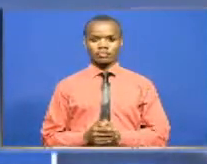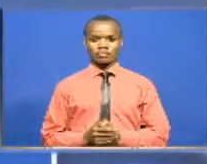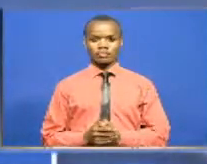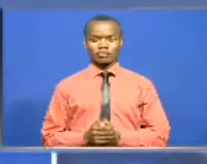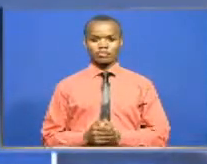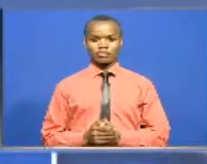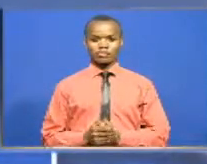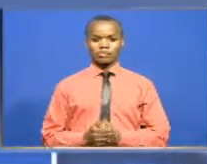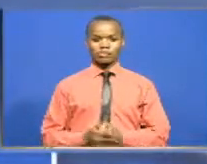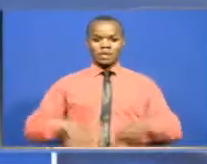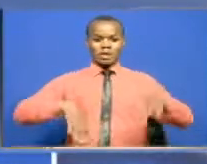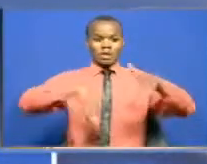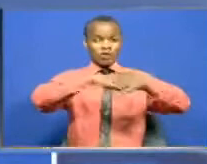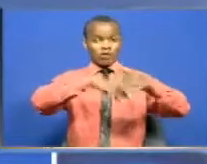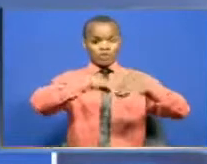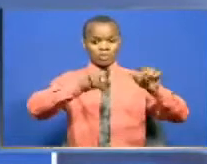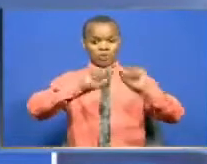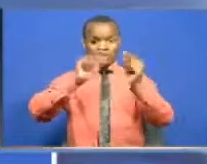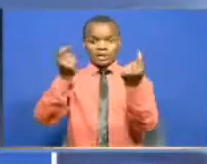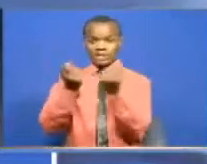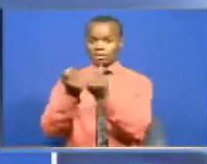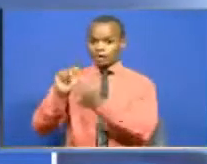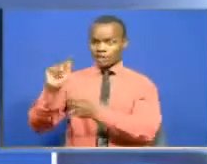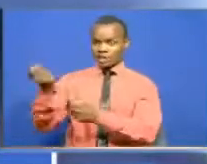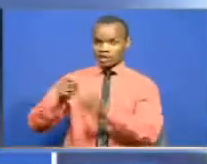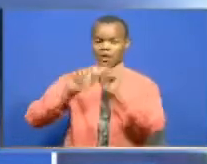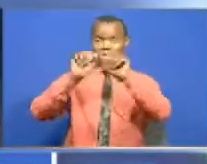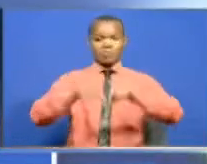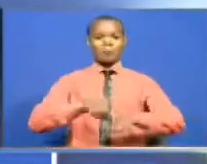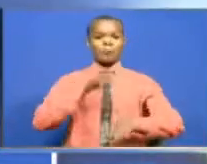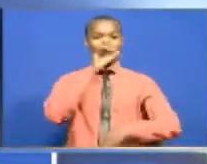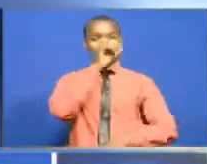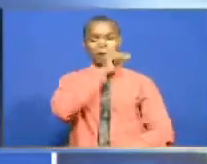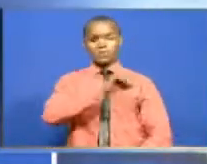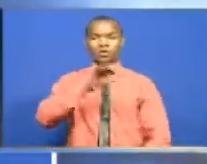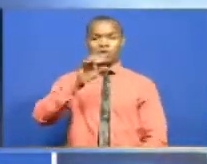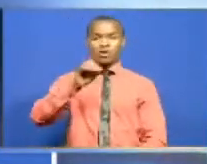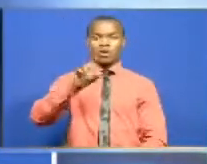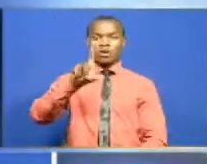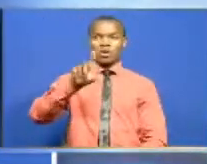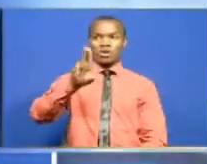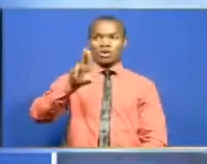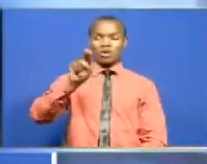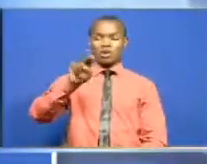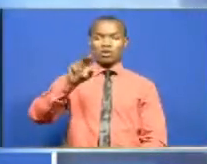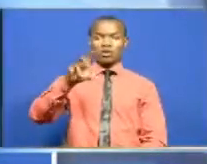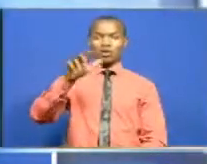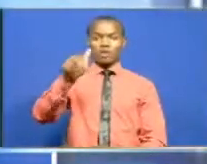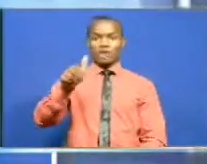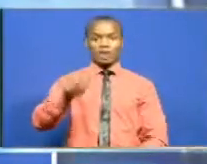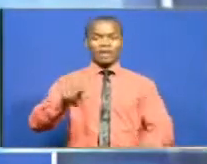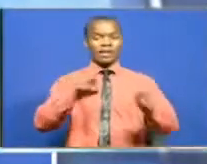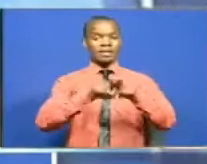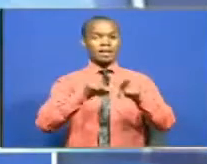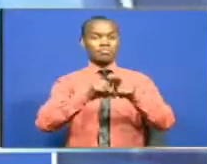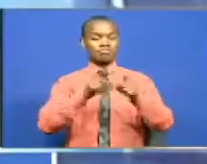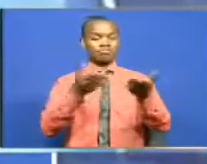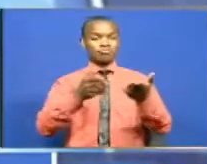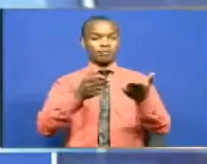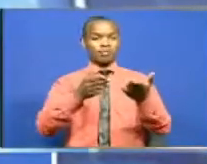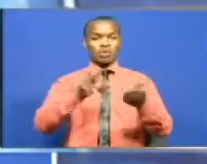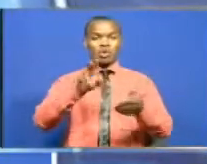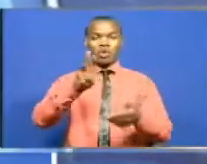Timu ya taifa ya soka Harambee Stars itakosa huduma za mshambulizi Michael Olunga Engineer na nahodha Victor Mugubi Wanyama